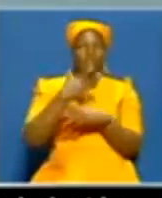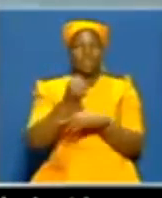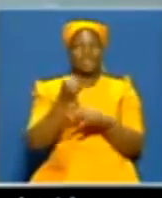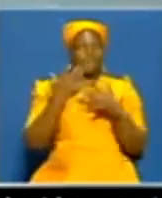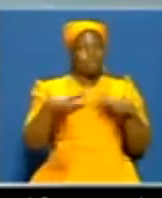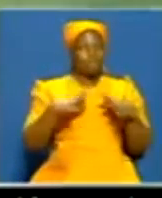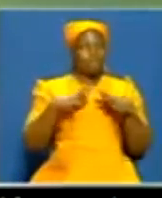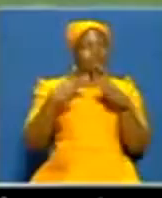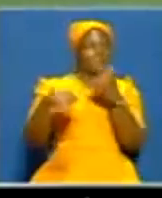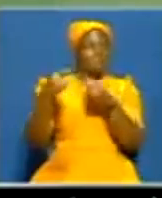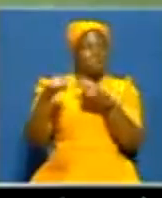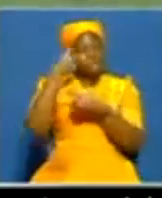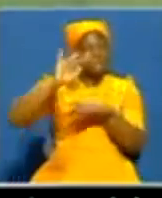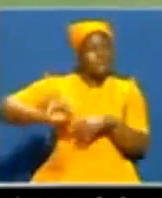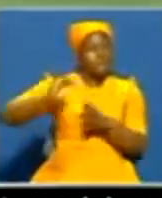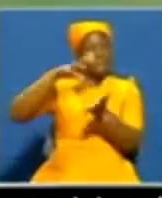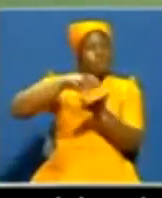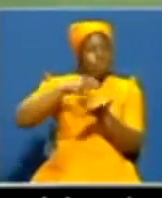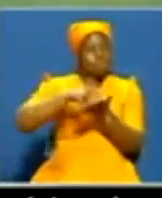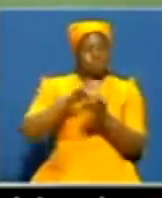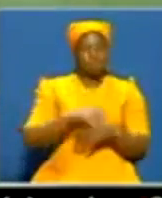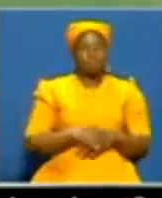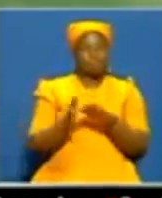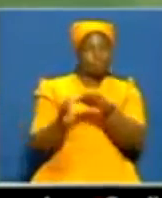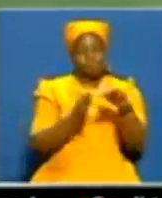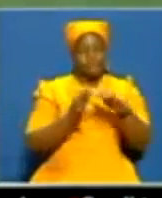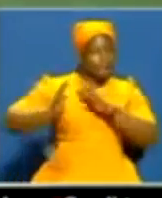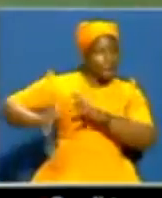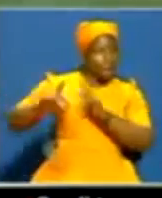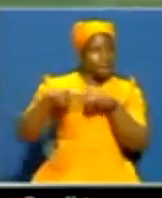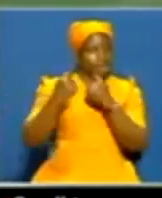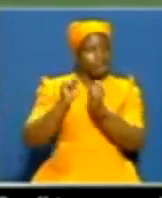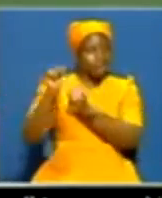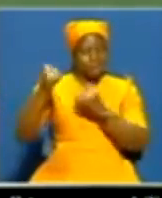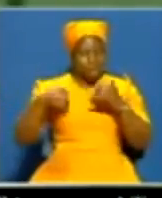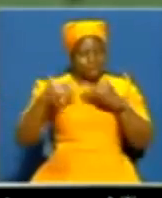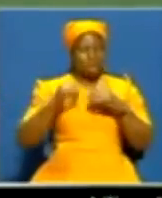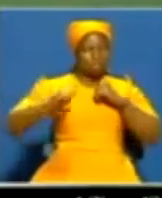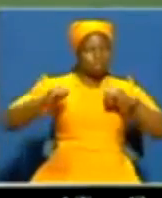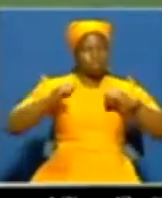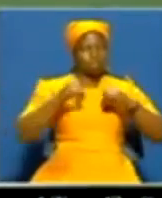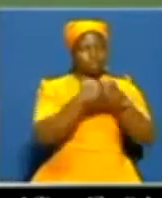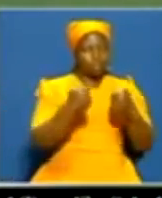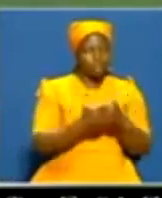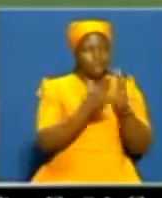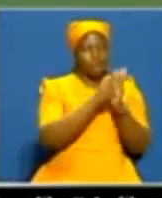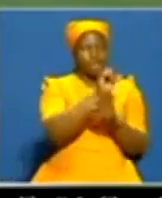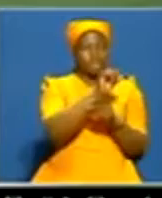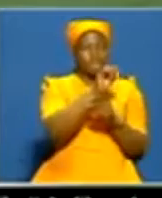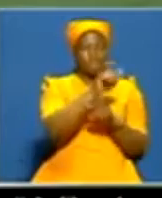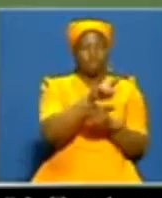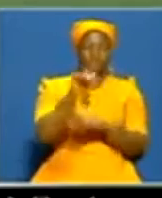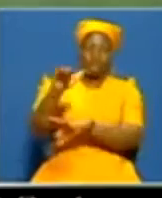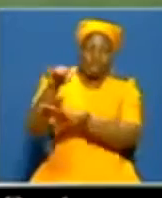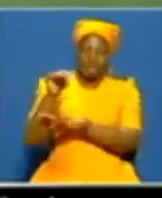taifa. Kwingineko, timu ya taifa ya wachezaji 15 kila upande itachuana Senegali na Zambia kwenye mechi za kundi ba za raundi ya pili ya